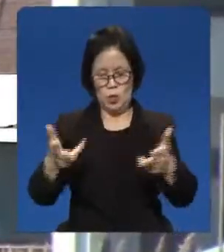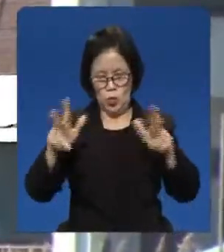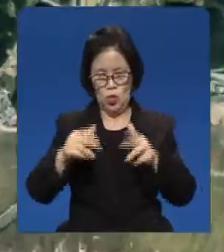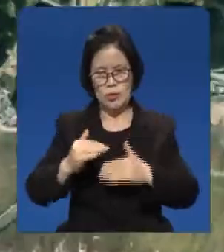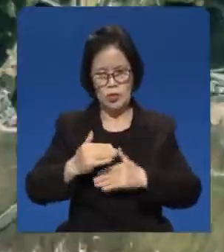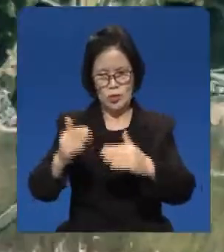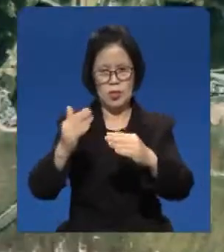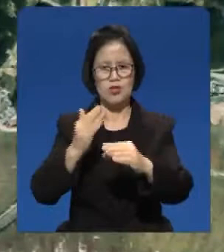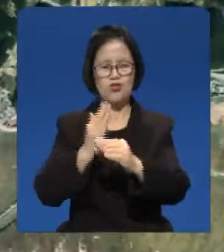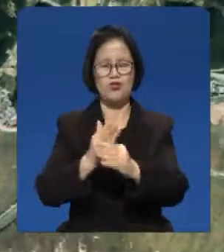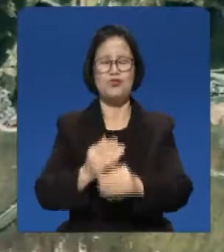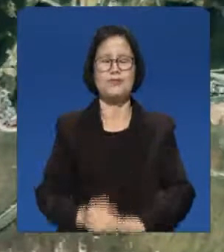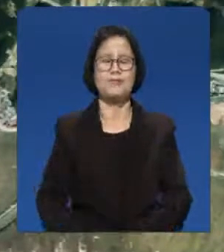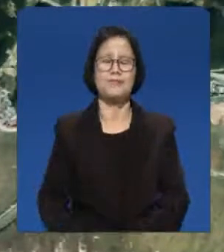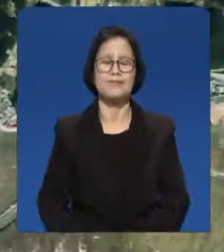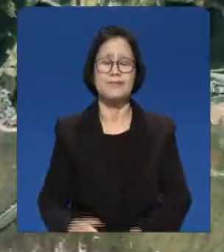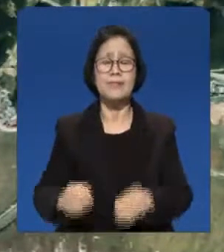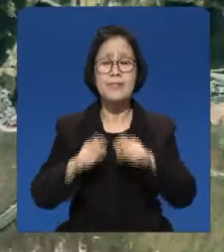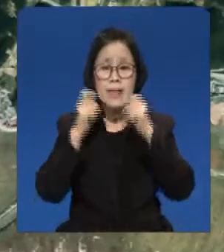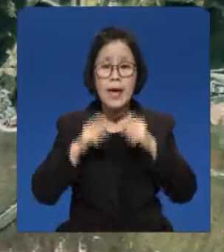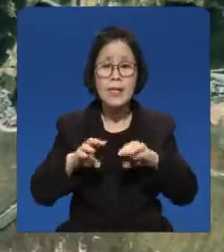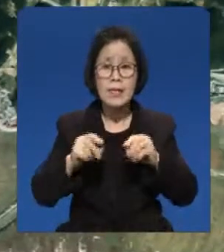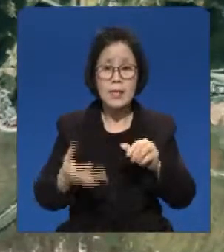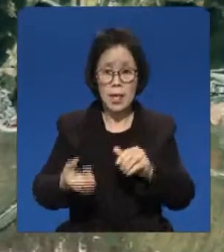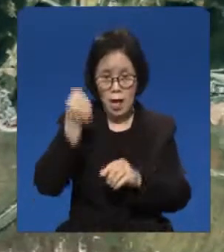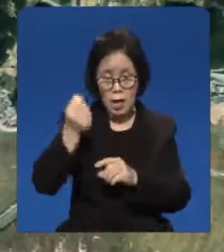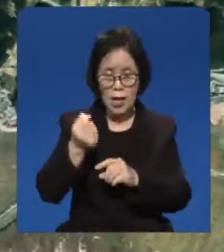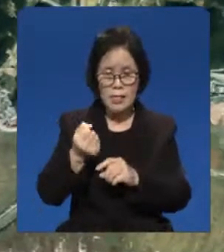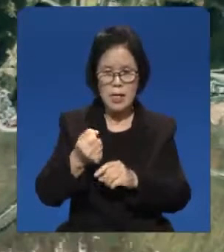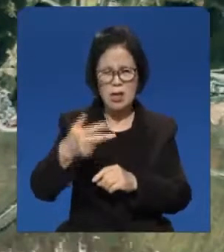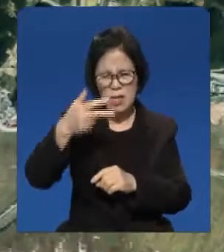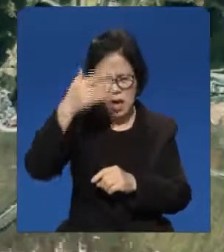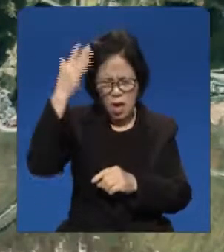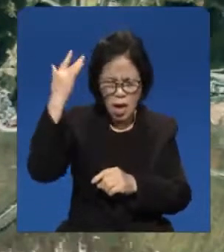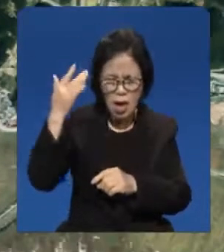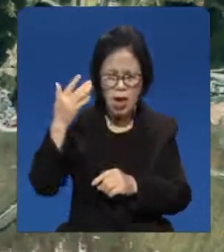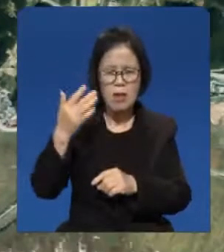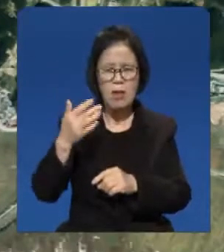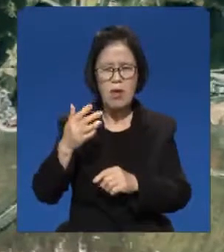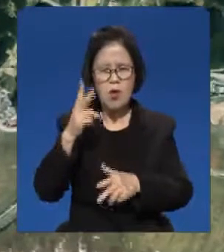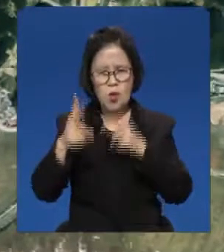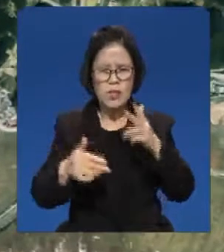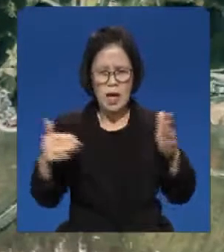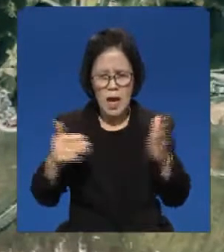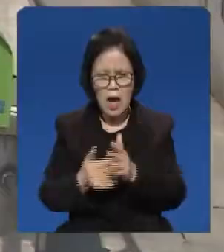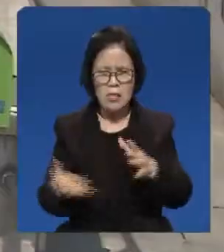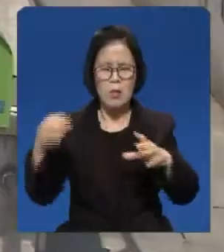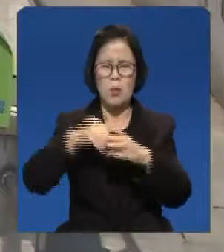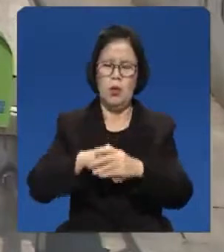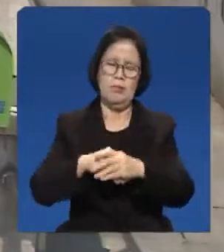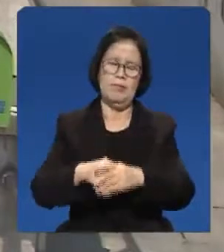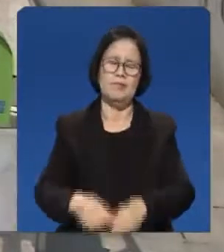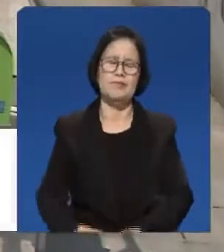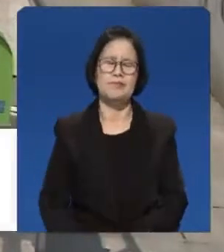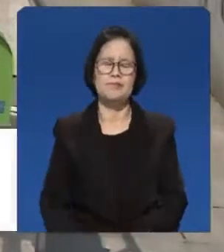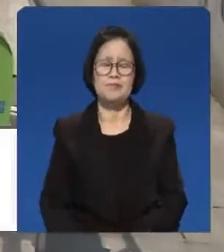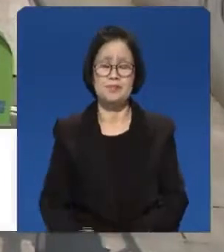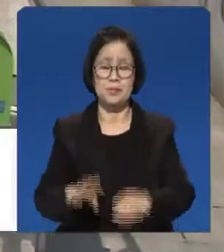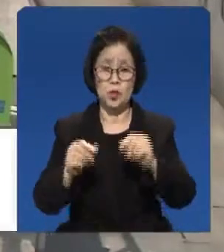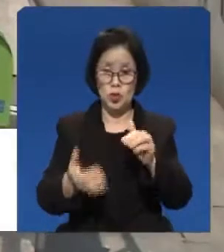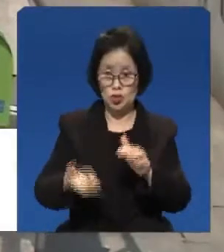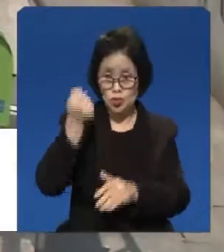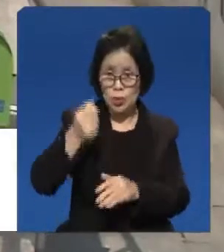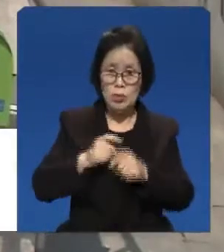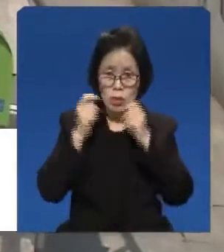중입니다. 그 과정에서 사유지인 야적장에서 옛 레미콘 공장 부지까지 포함돼 논란입니다. 토지주들은